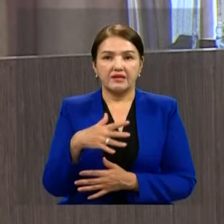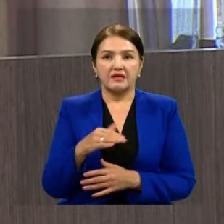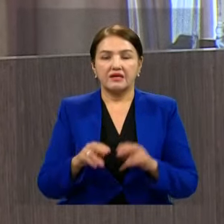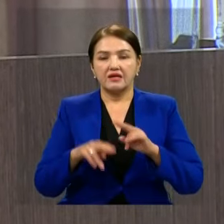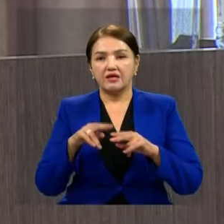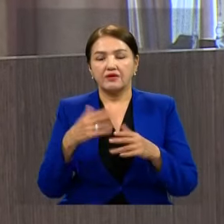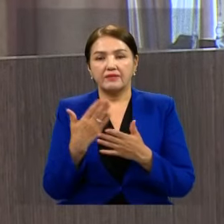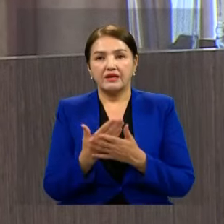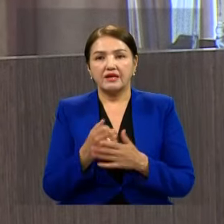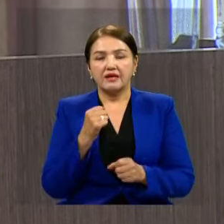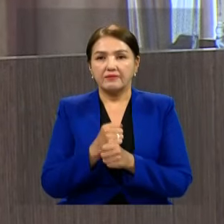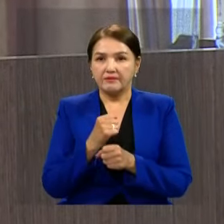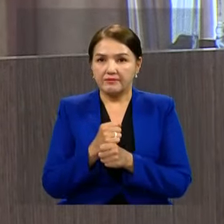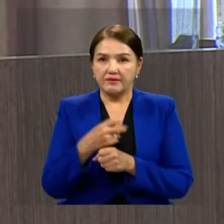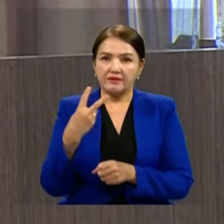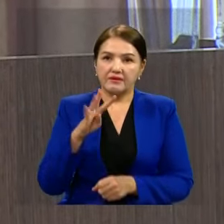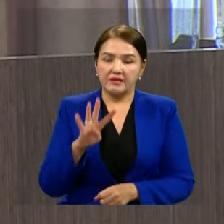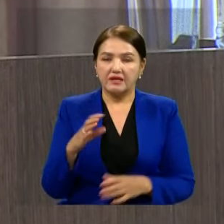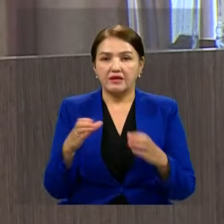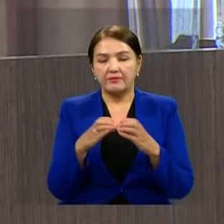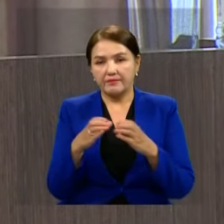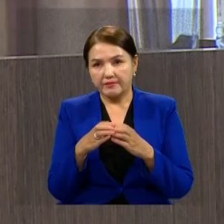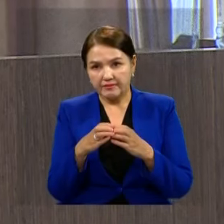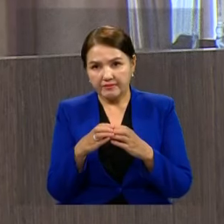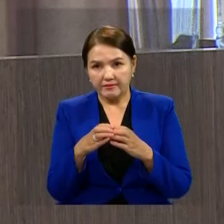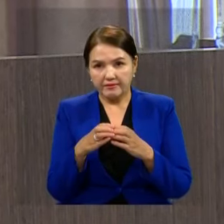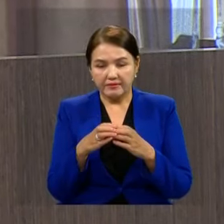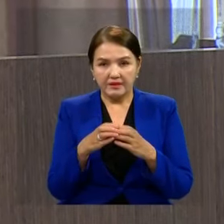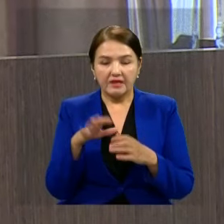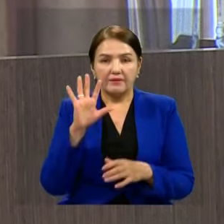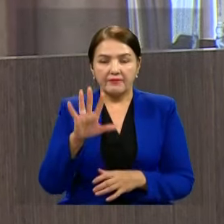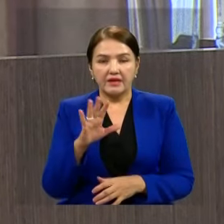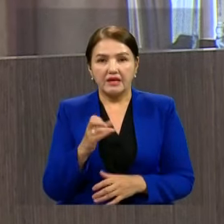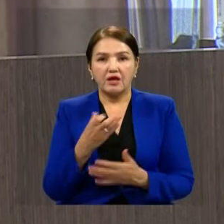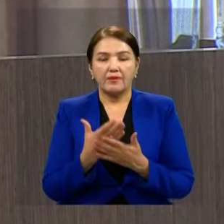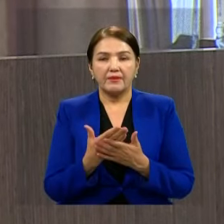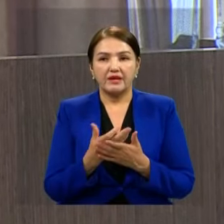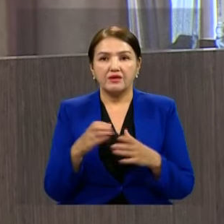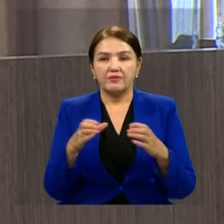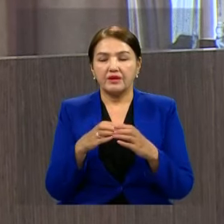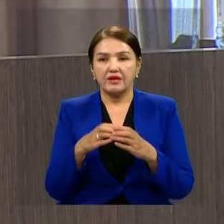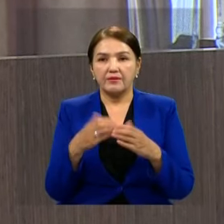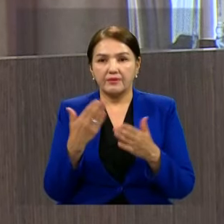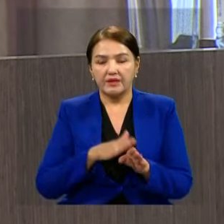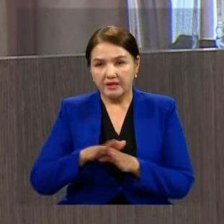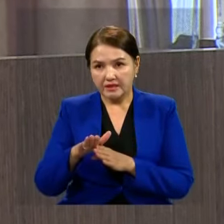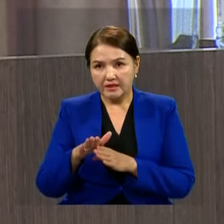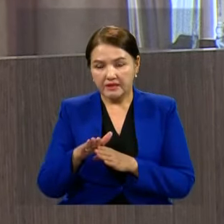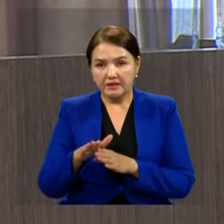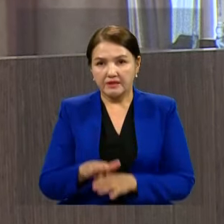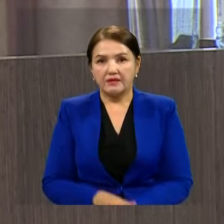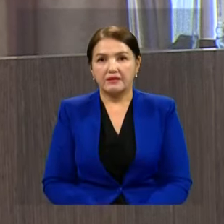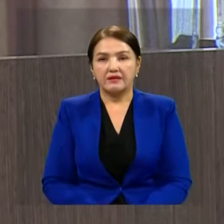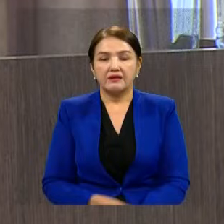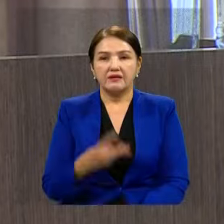застройщика, 6 проектных организаций, 24 проектные организации, 5 аккредитованных организаций по осуществлению технического надзора